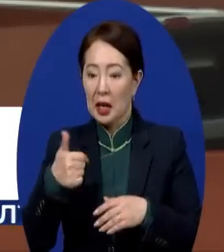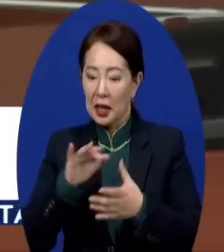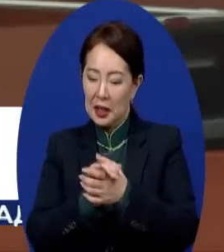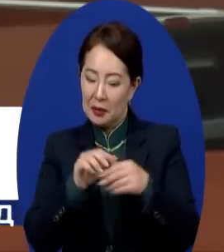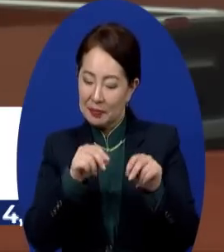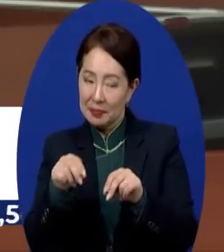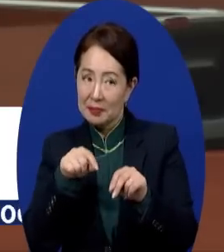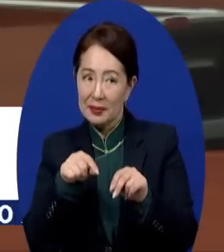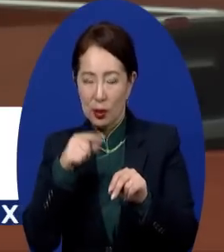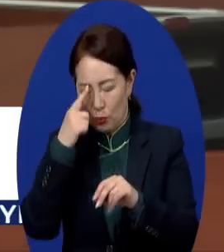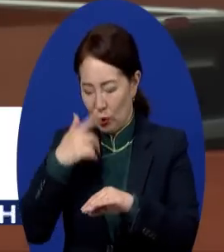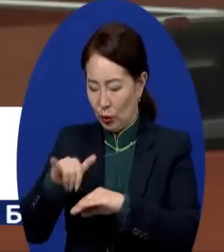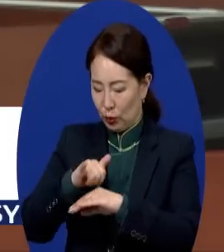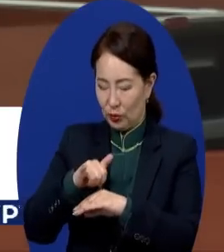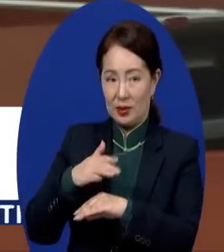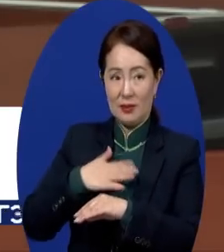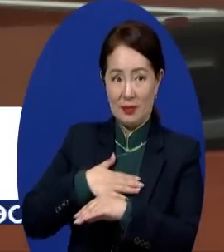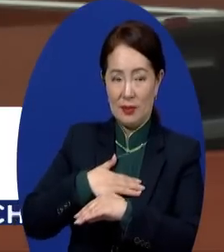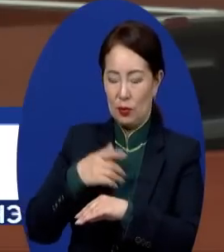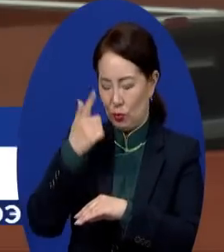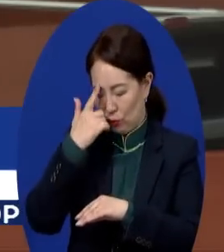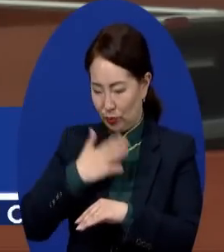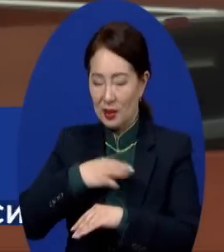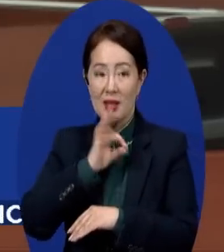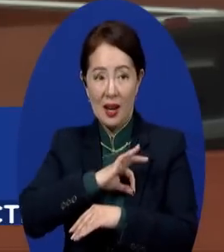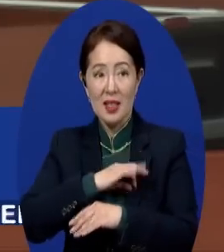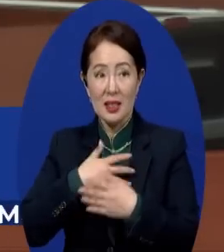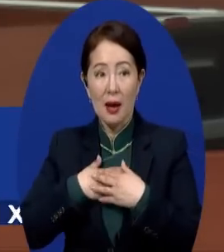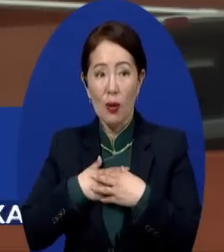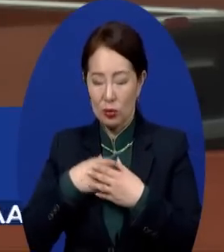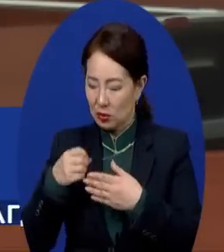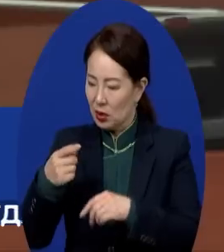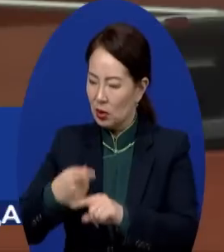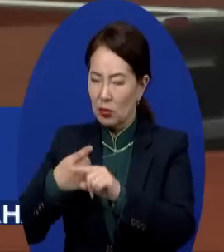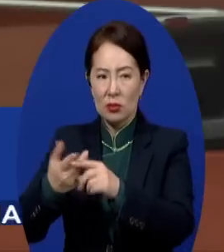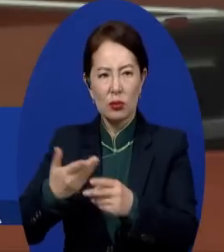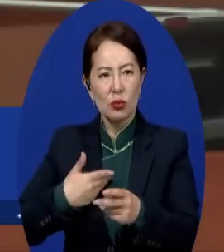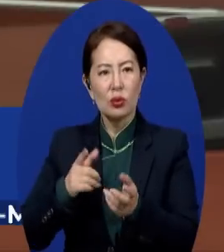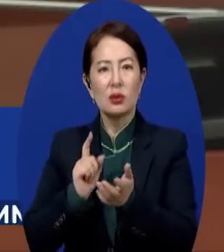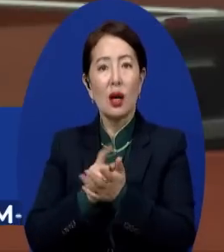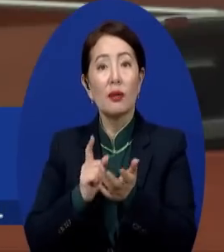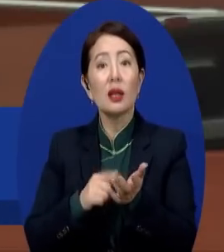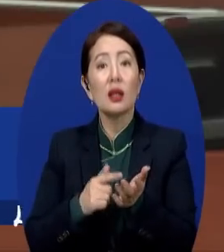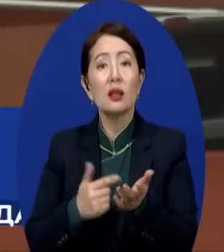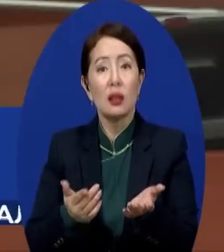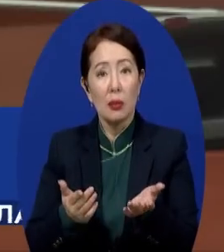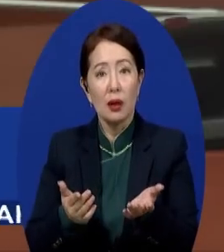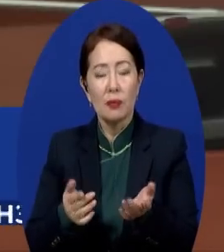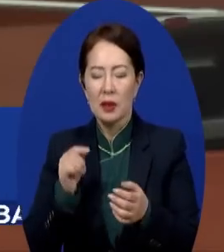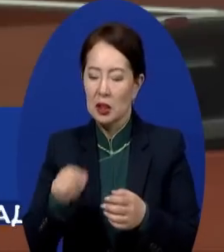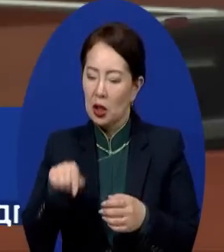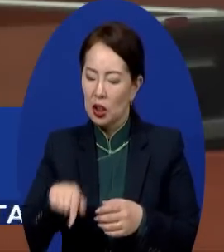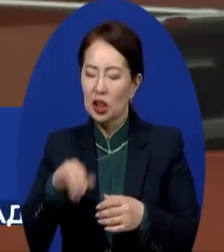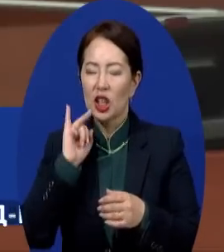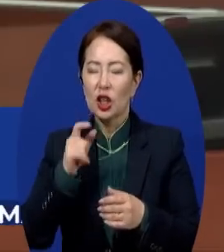улсын засгийн газрын Монголын ард түмний үр ашгийг бол нэмэгдүүлэх ийм зайлшгүй шаардлагатай байгаа учраас энэ их